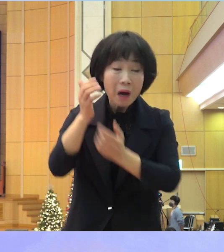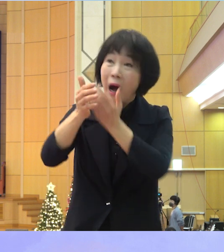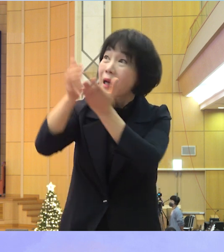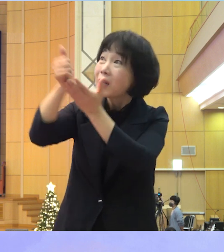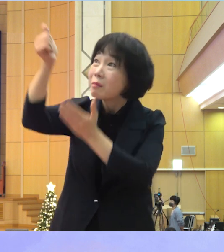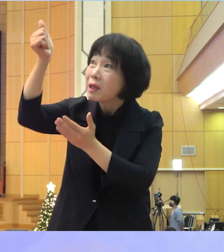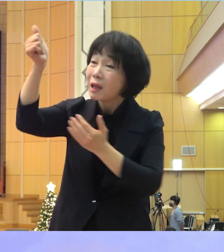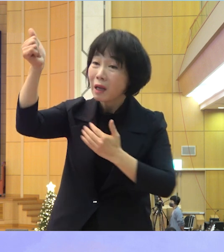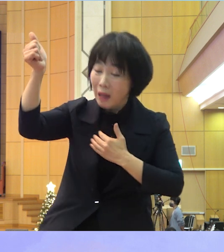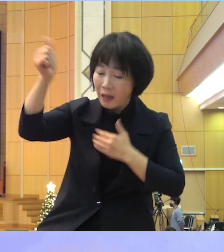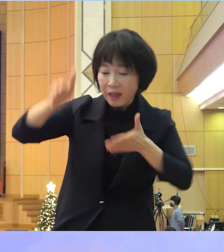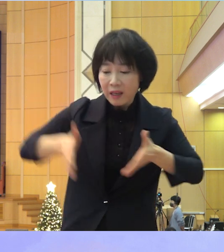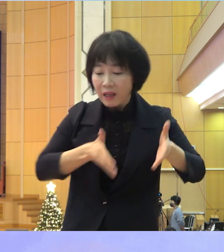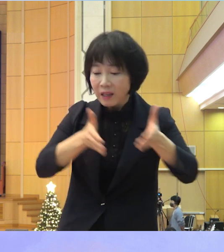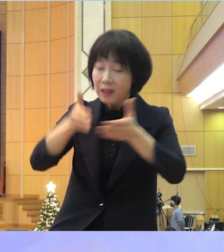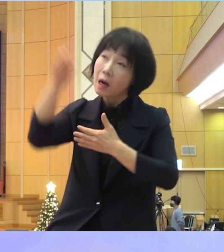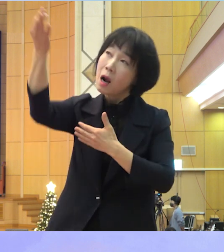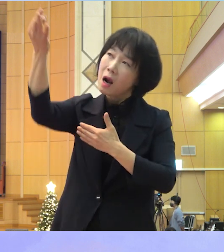아시나니